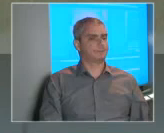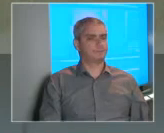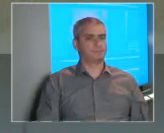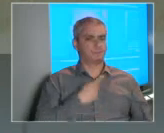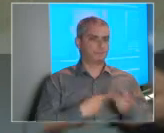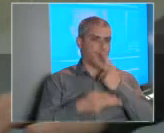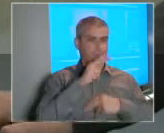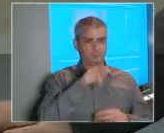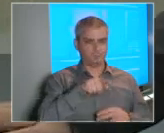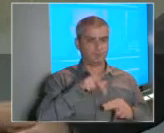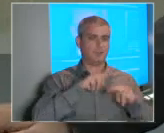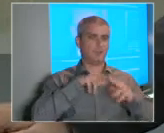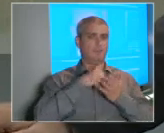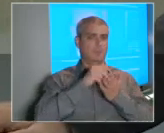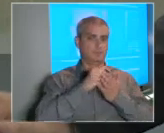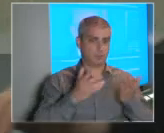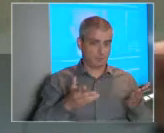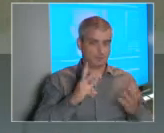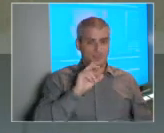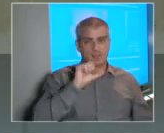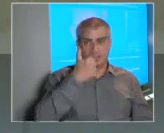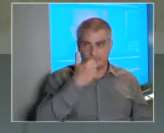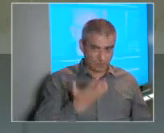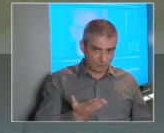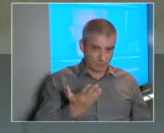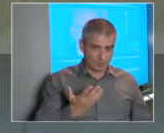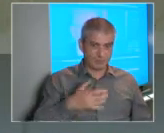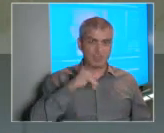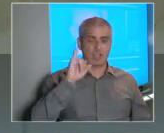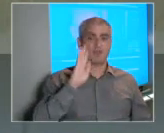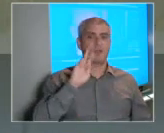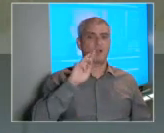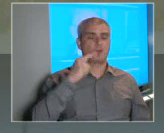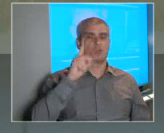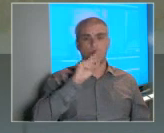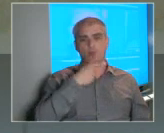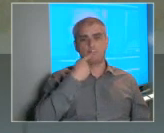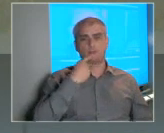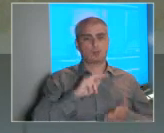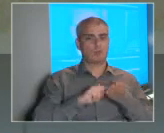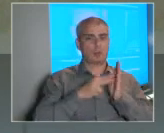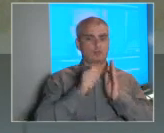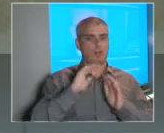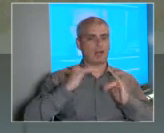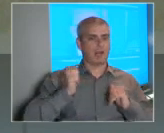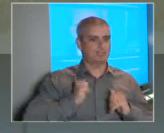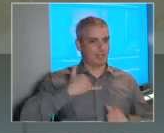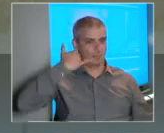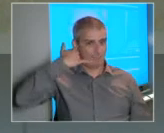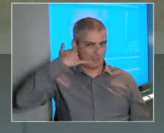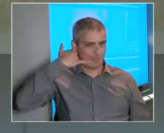נחזור לנושא הזה בהמשך, אבל קודם לכל, יעקב ברדוגו, הפרשן הפוליטי של גלי צהל, איתנו על קו